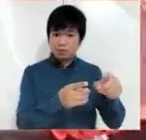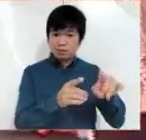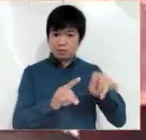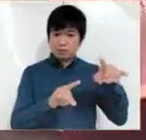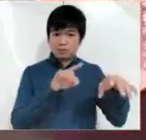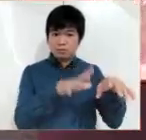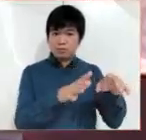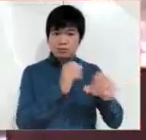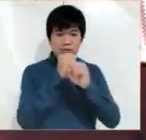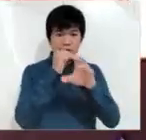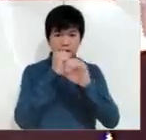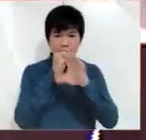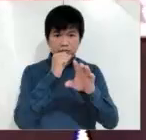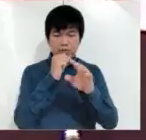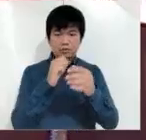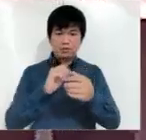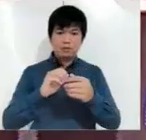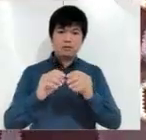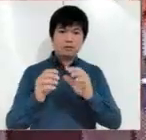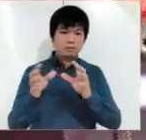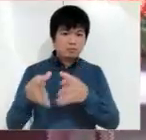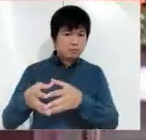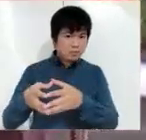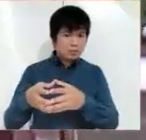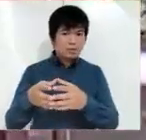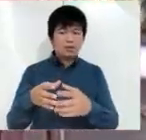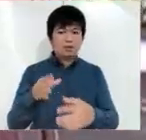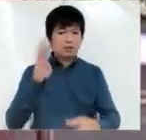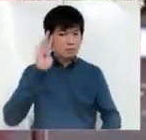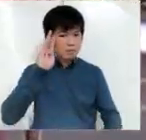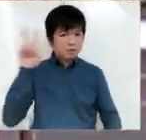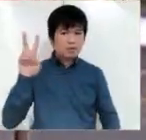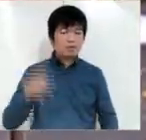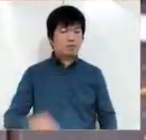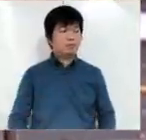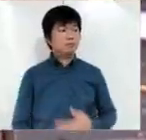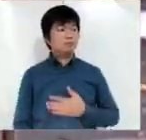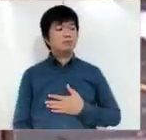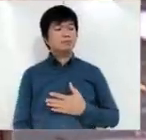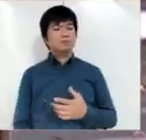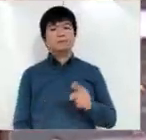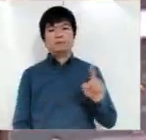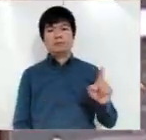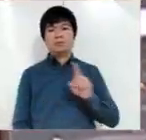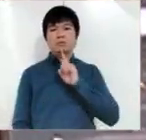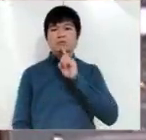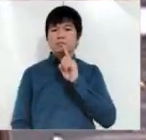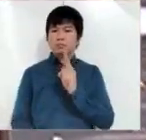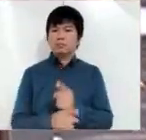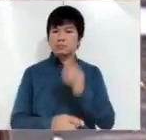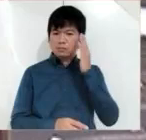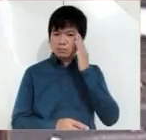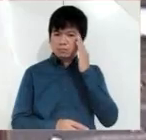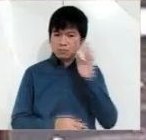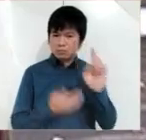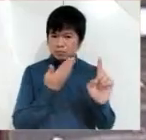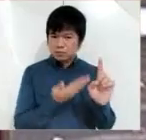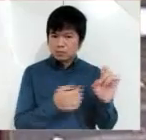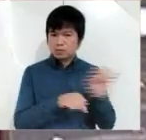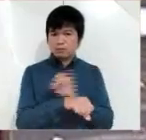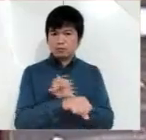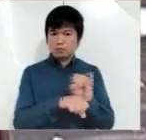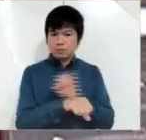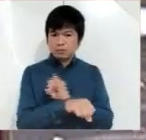ni PBBM. Malakas ang loob ko na may appoint siya kasi kilala ko pagkatao niya. Alam ko napakasipag nito,